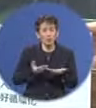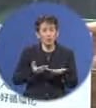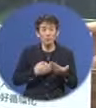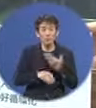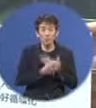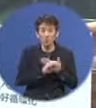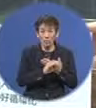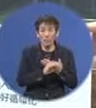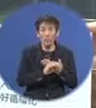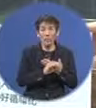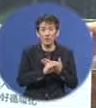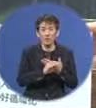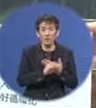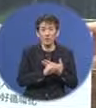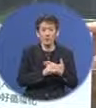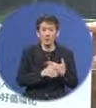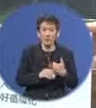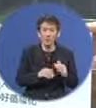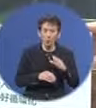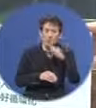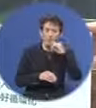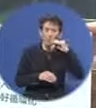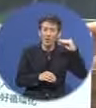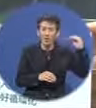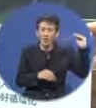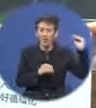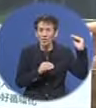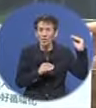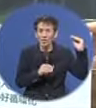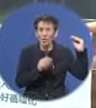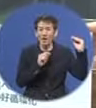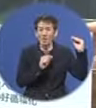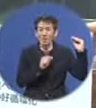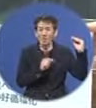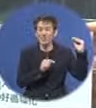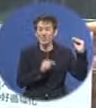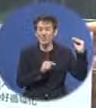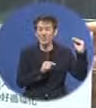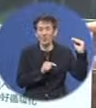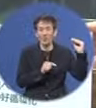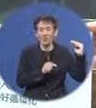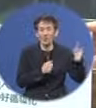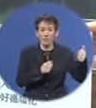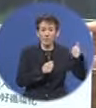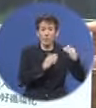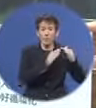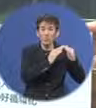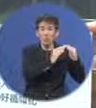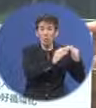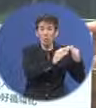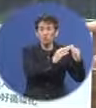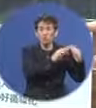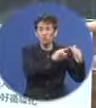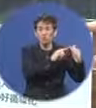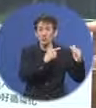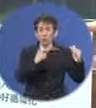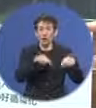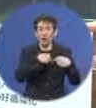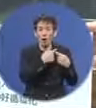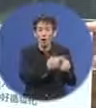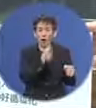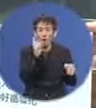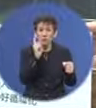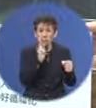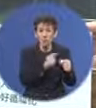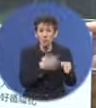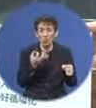ばちょっとレベルの高いちょっと贅沢なね、 はい、 老人ホームみたいなところへ入るための